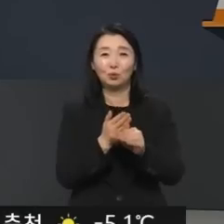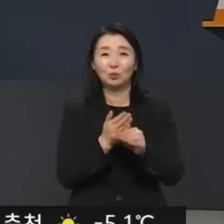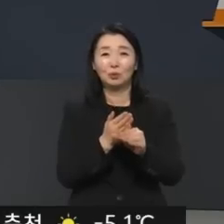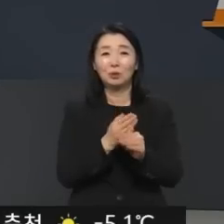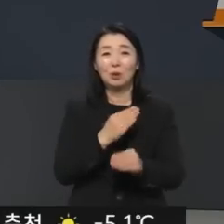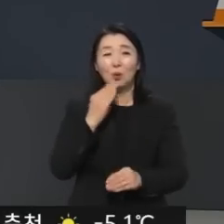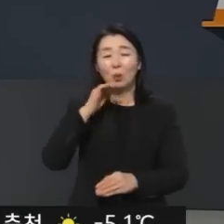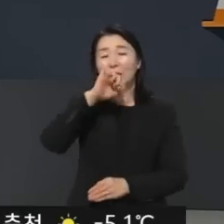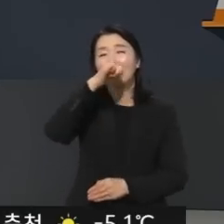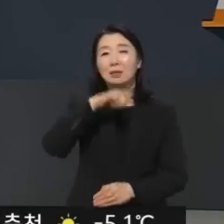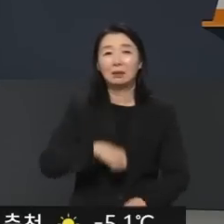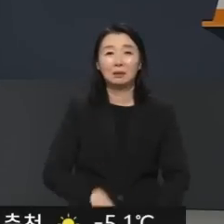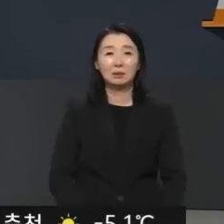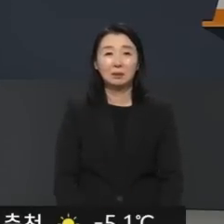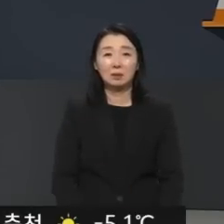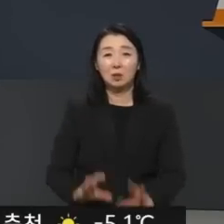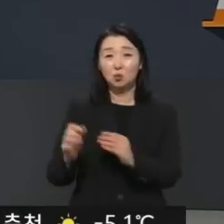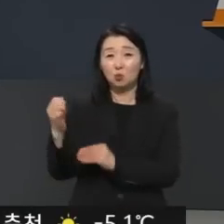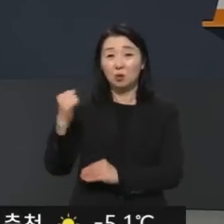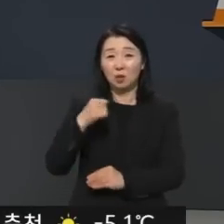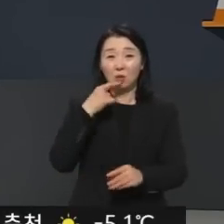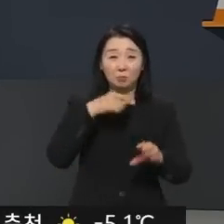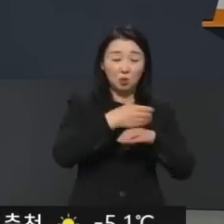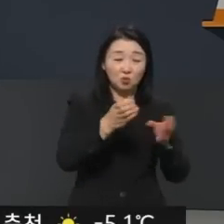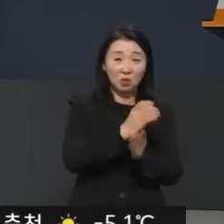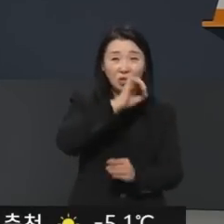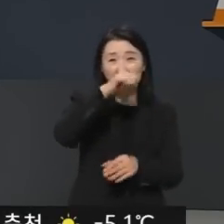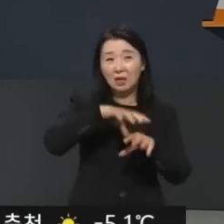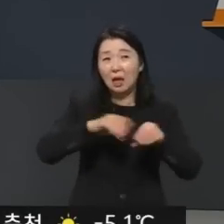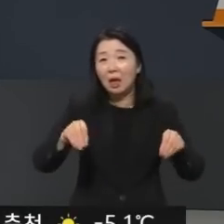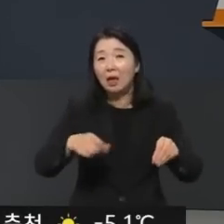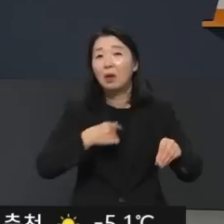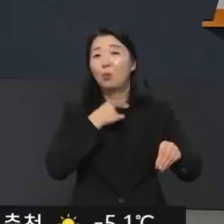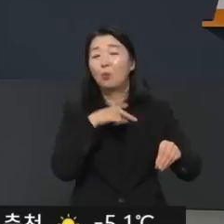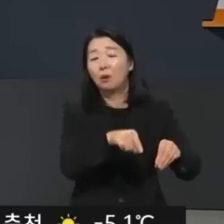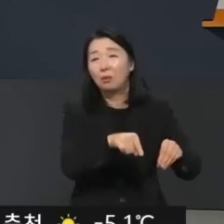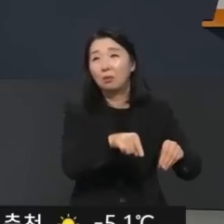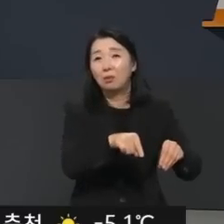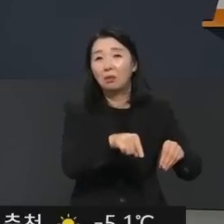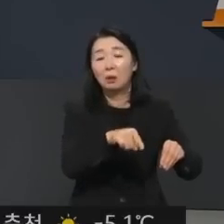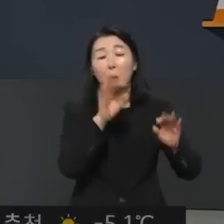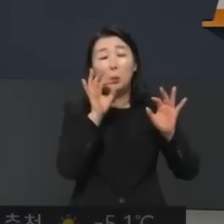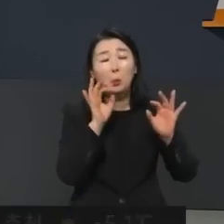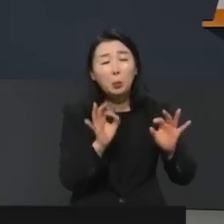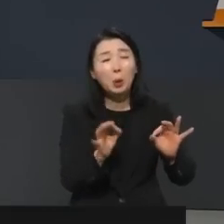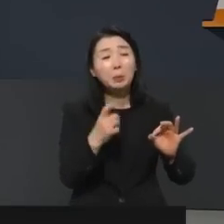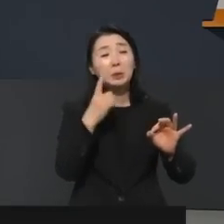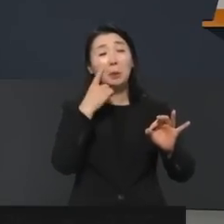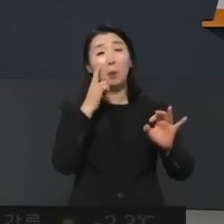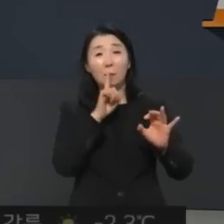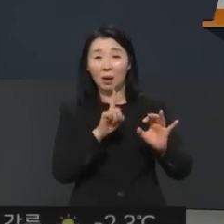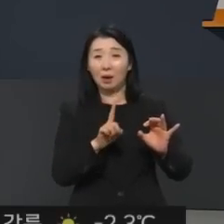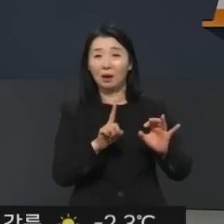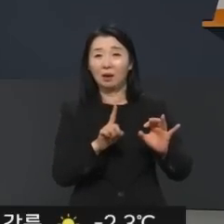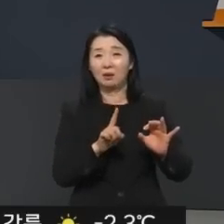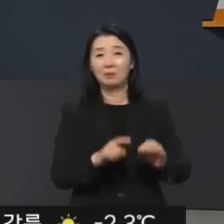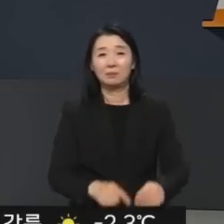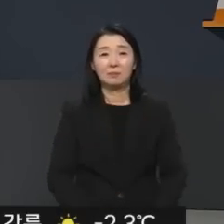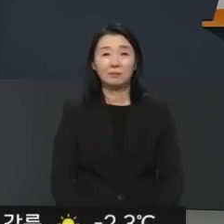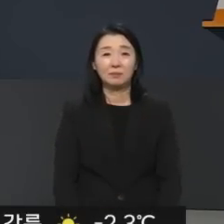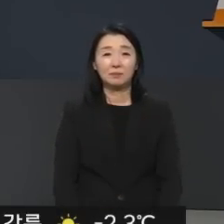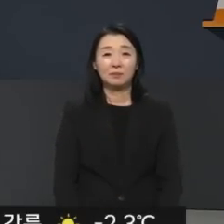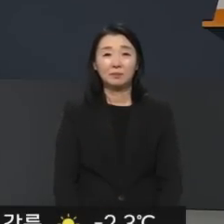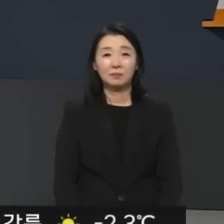바로 예산안입니다. 국민의힘도 민주당도 이 예산안 처리되는 것 좀 본 뒤에 생각해보자는 데는 이견이